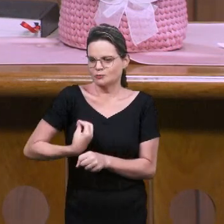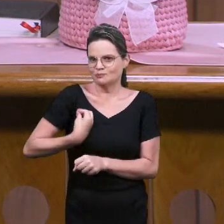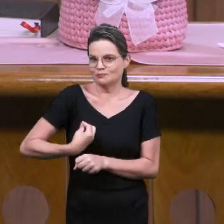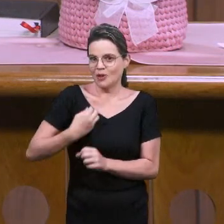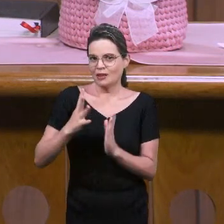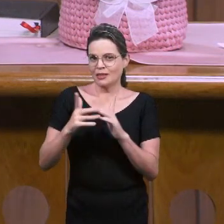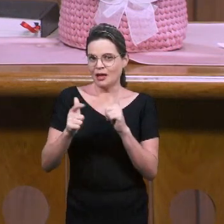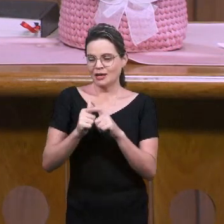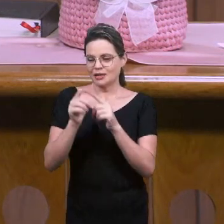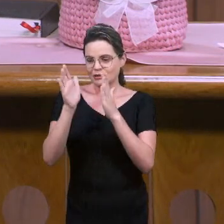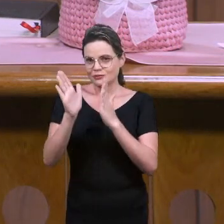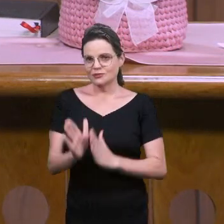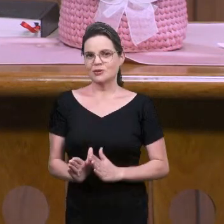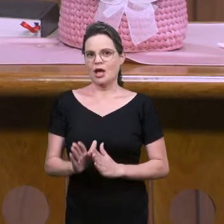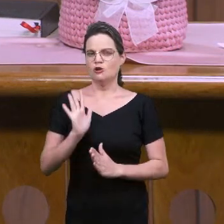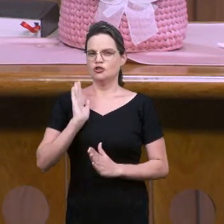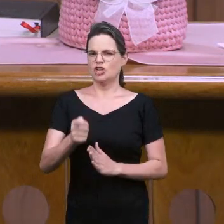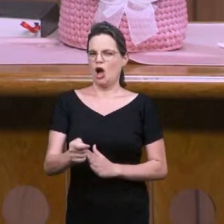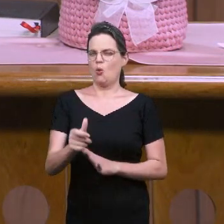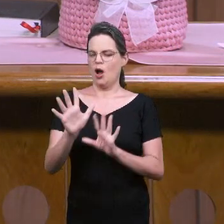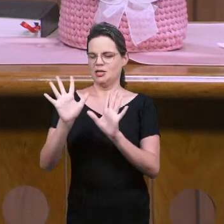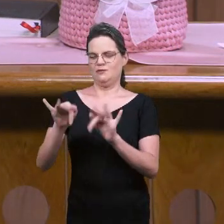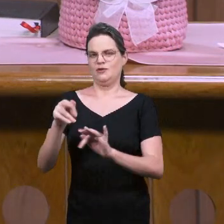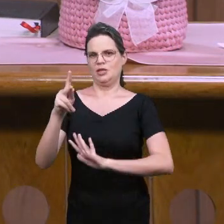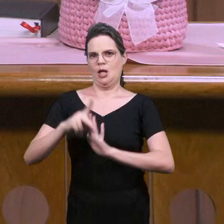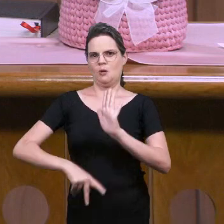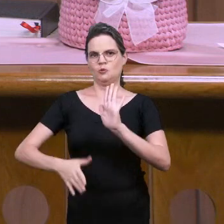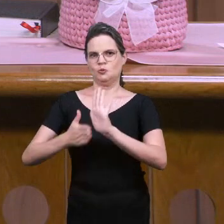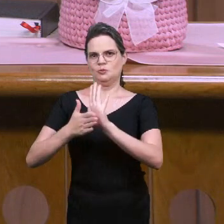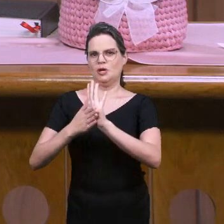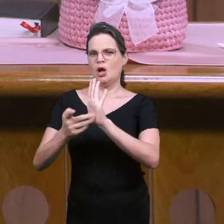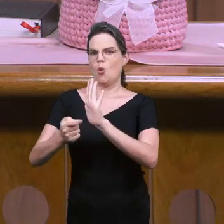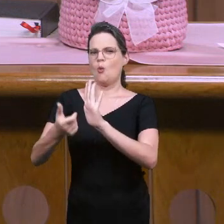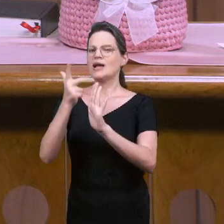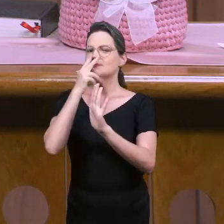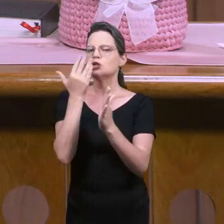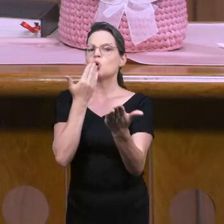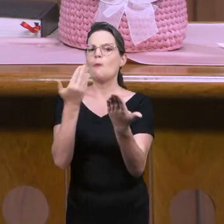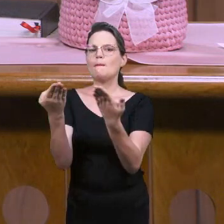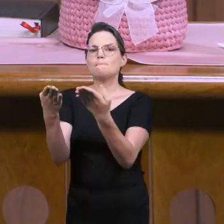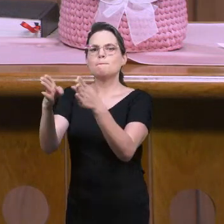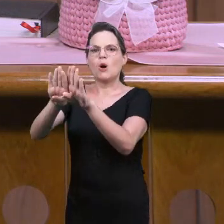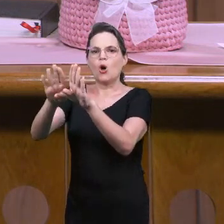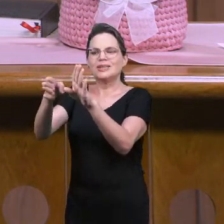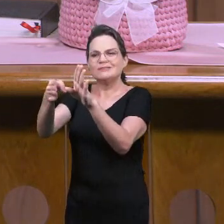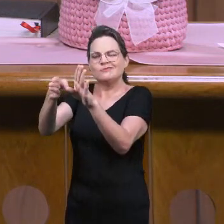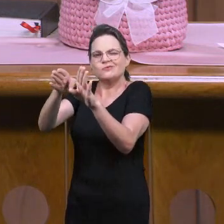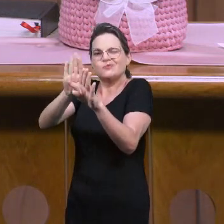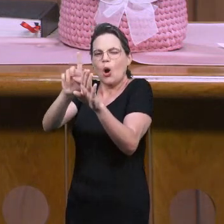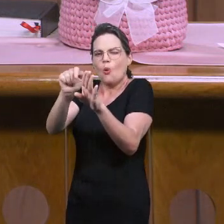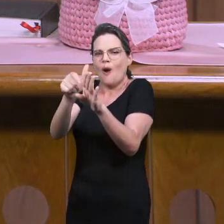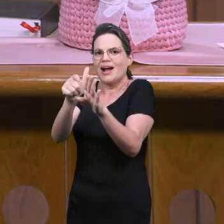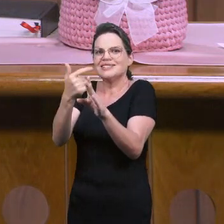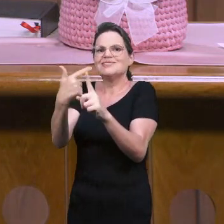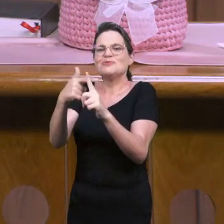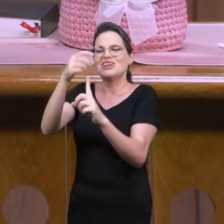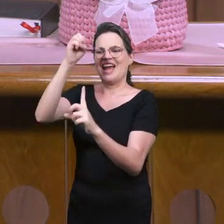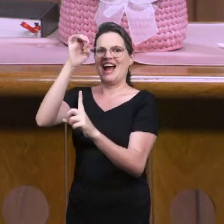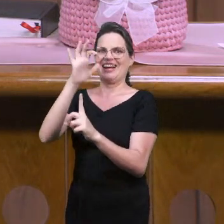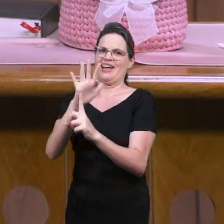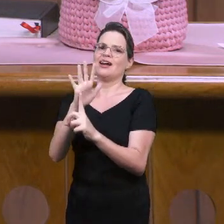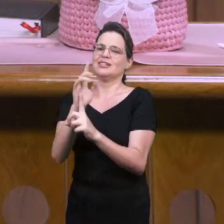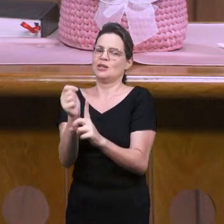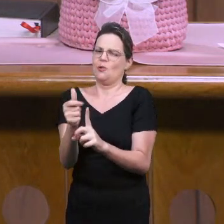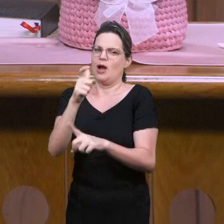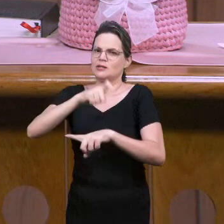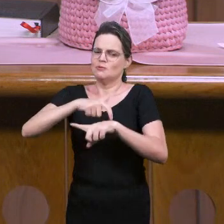l'Église, un projet qui arrive déjà à sa fin, une porte qui se ferme, c'est la porte de la grâce. Nous allons